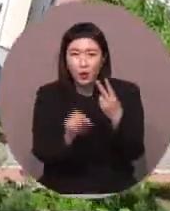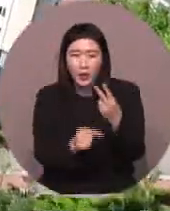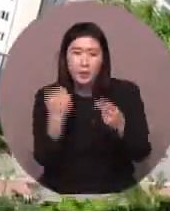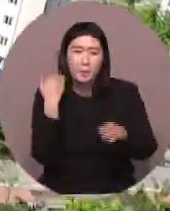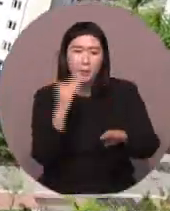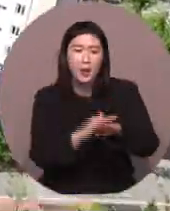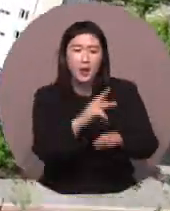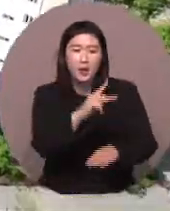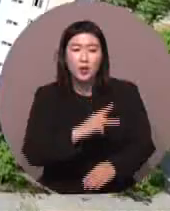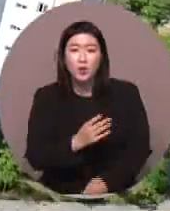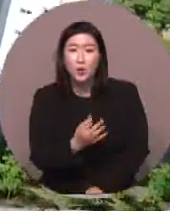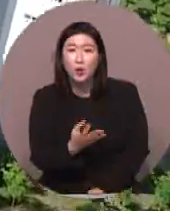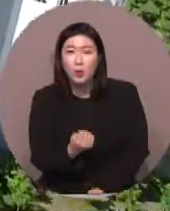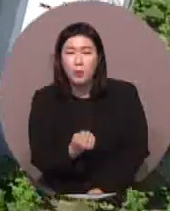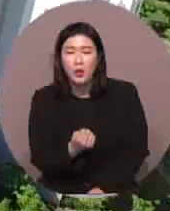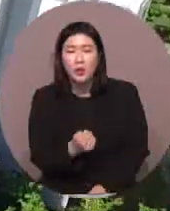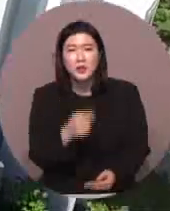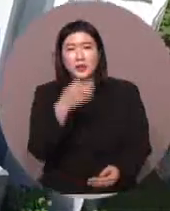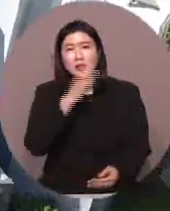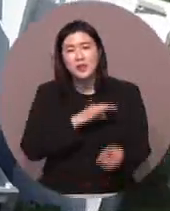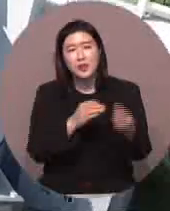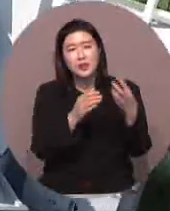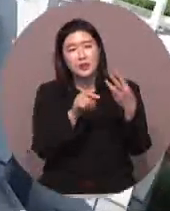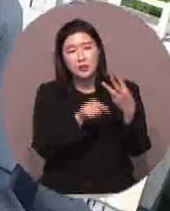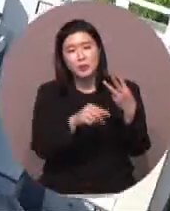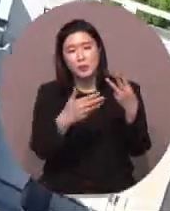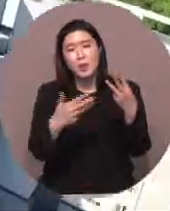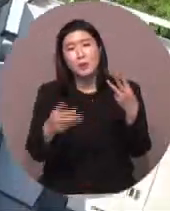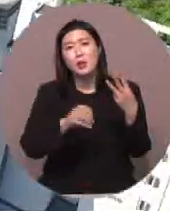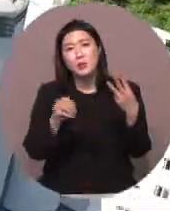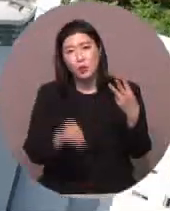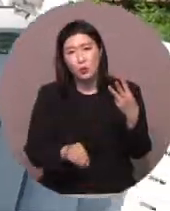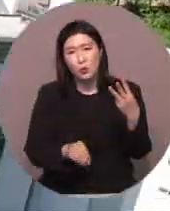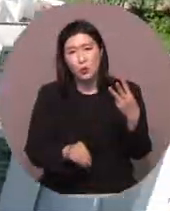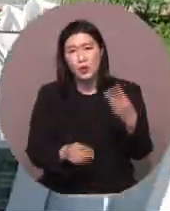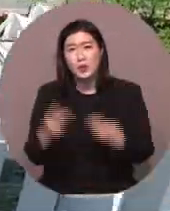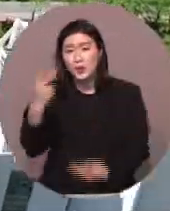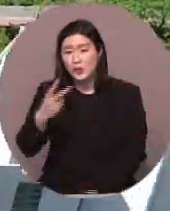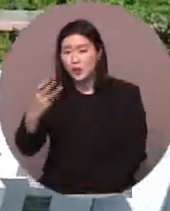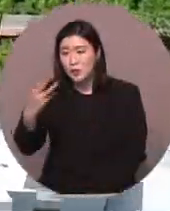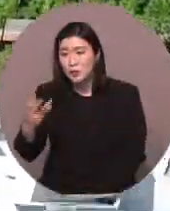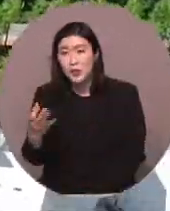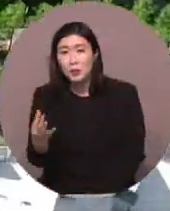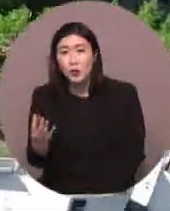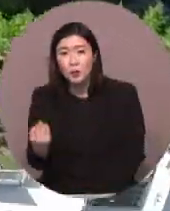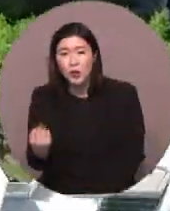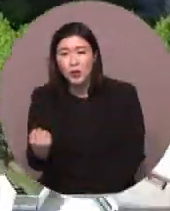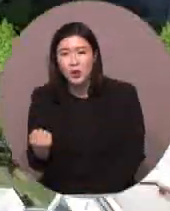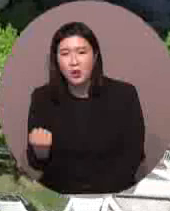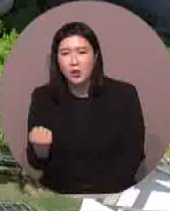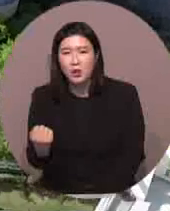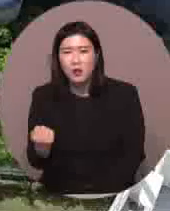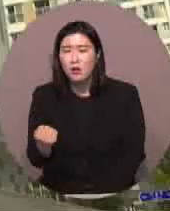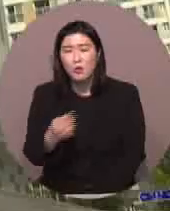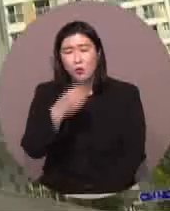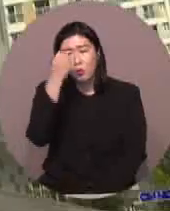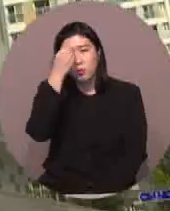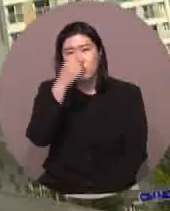금리는 연 3.88%. 2013년 3월 이후 약 9년 만에